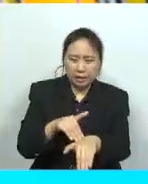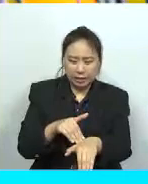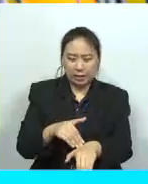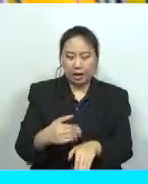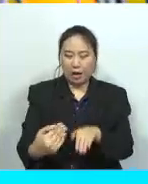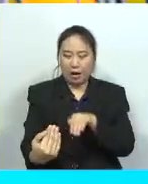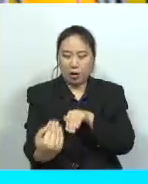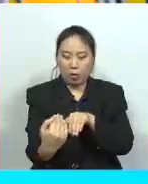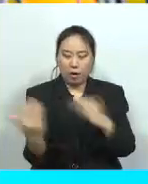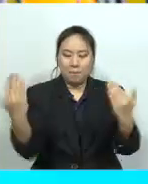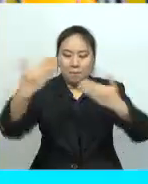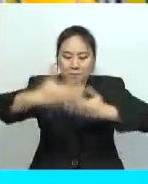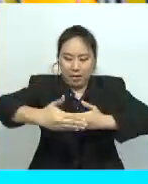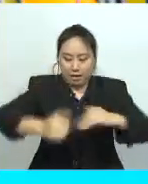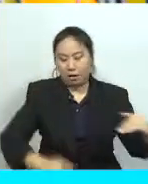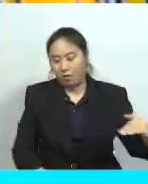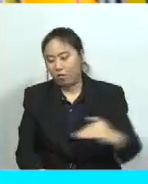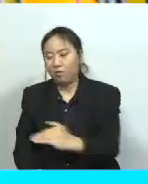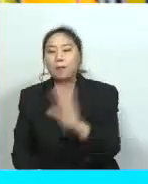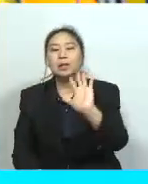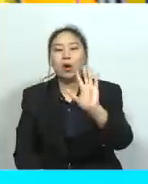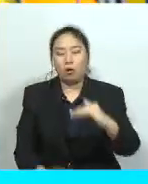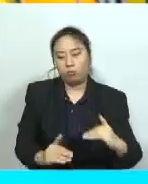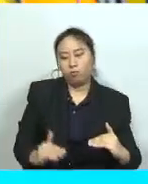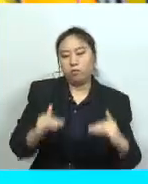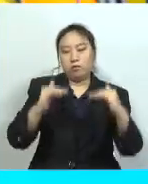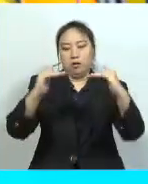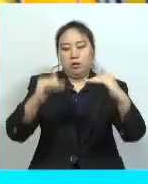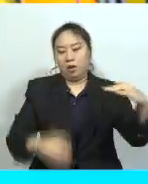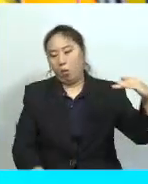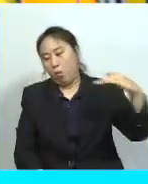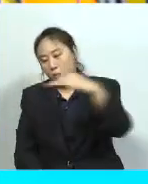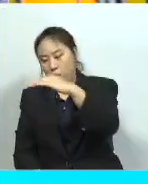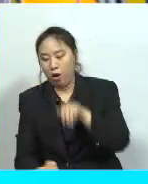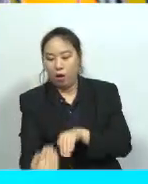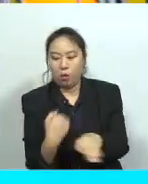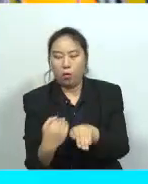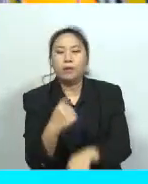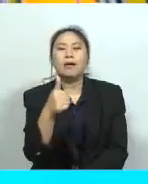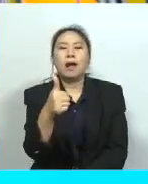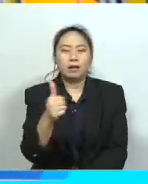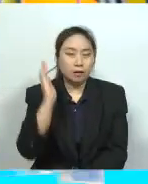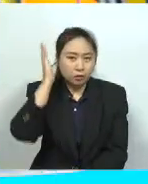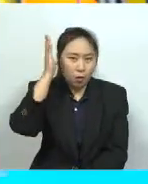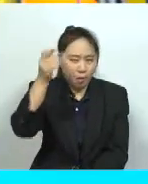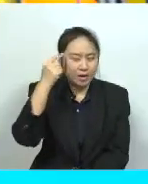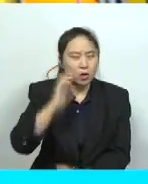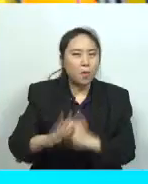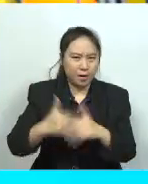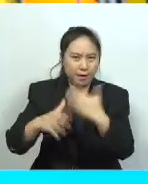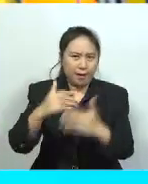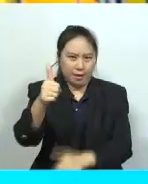ทางแล้วรถก็ไม่ติดเหมือนเดิมกับดีตรงนี้ครับอนาคตต่อไปก็น่าจะเจริญกว่านี้อีกเยอะเหมือนคนแ